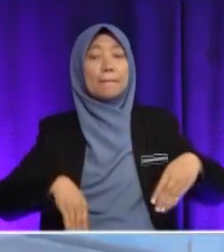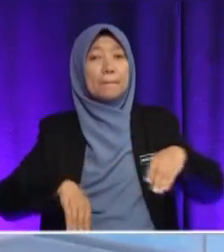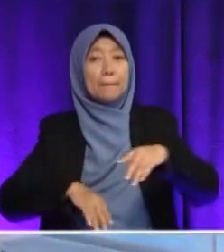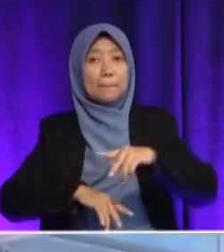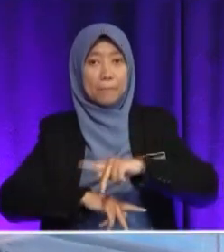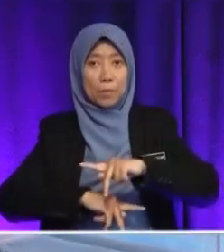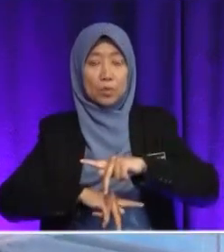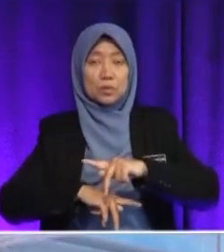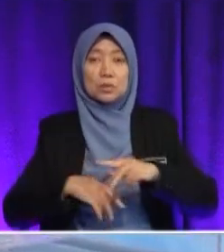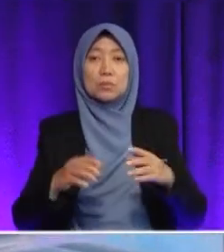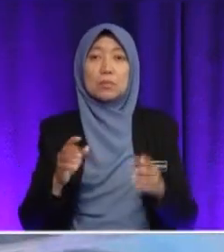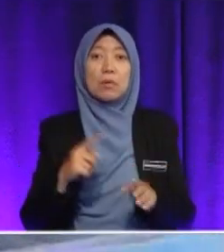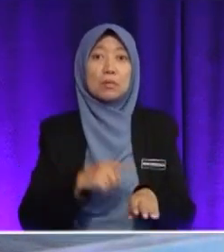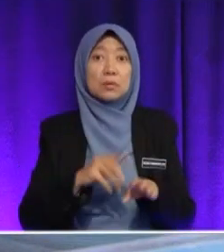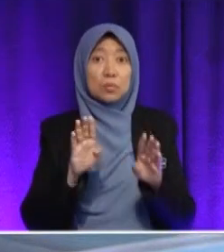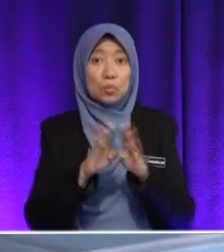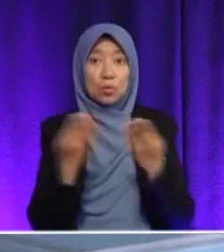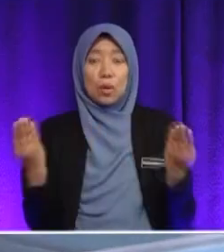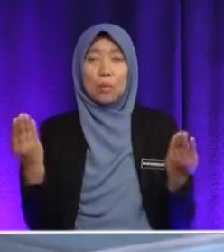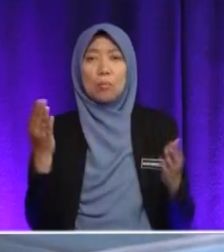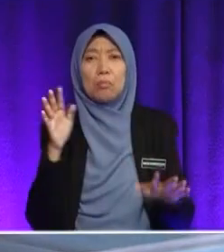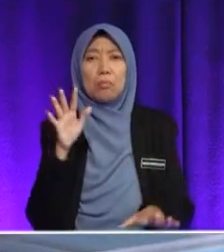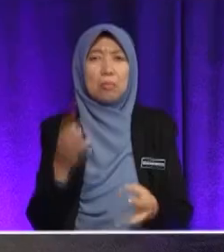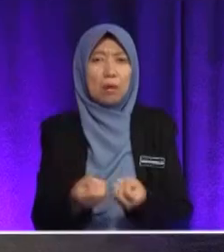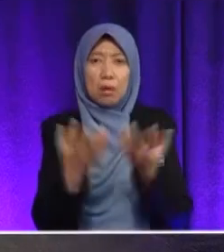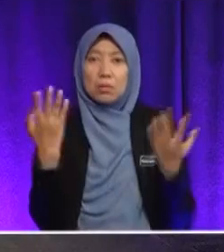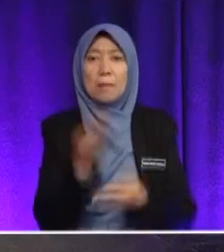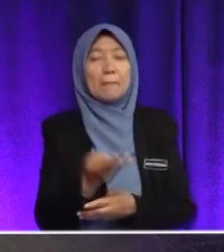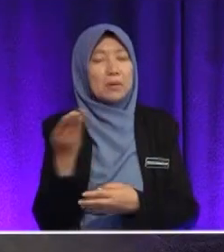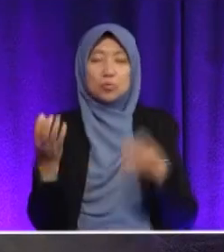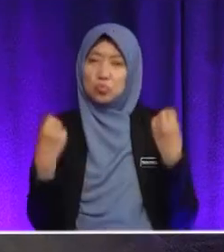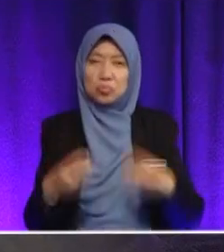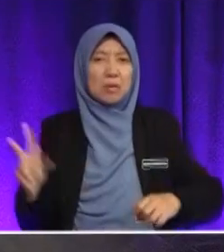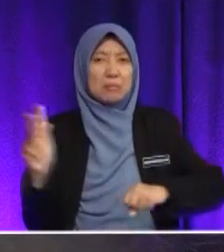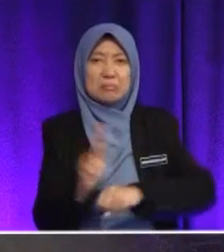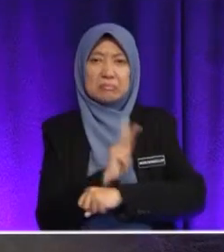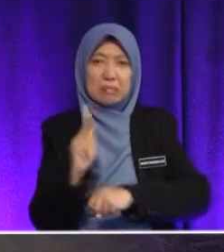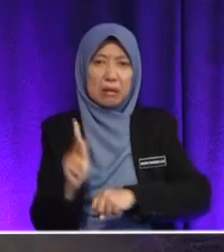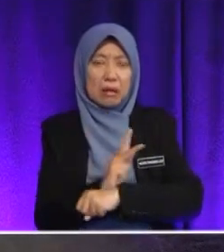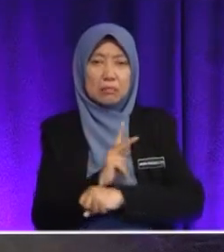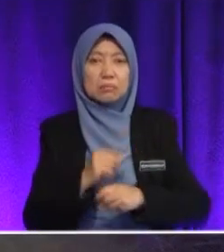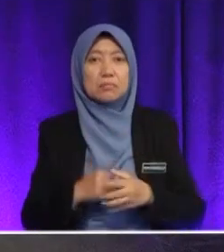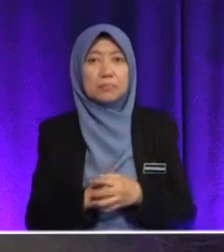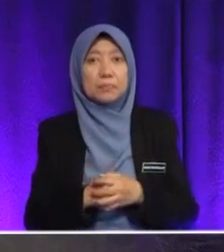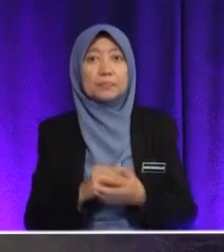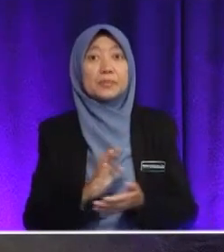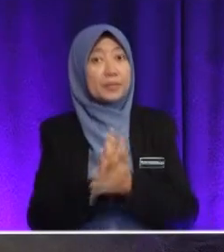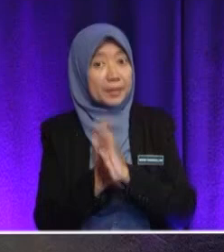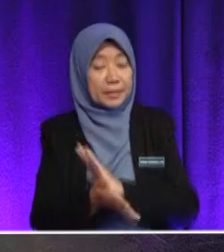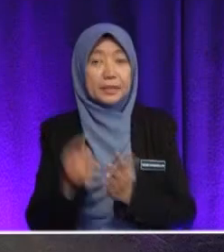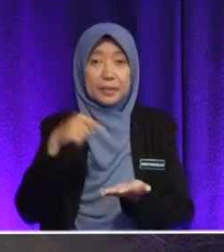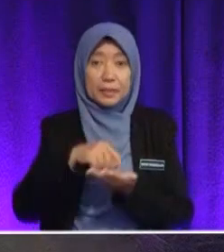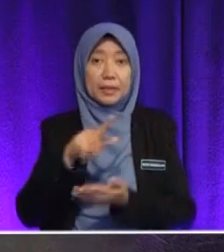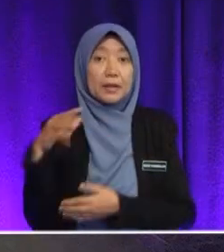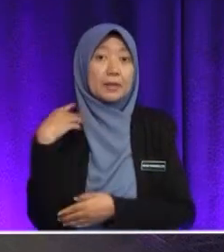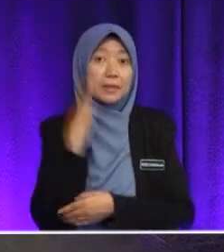Masa saya Tengah buka sebanyak mendekat ih ih ih Oh inilah yang